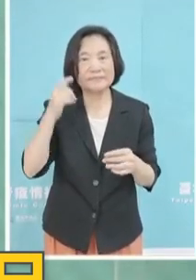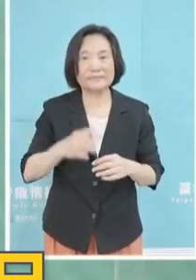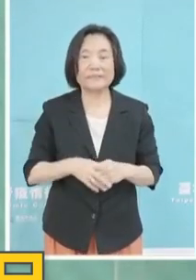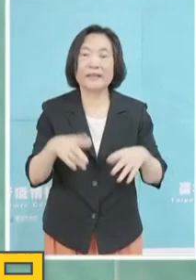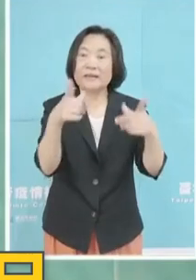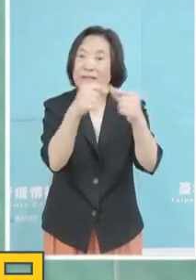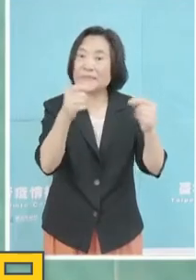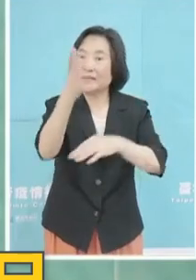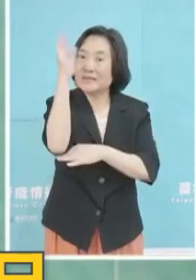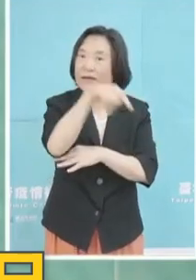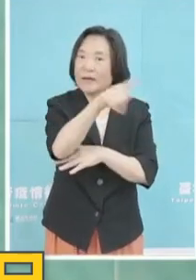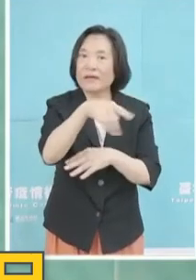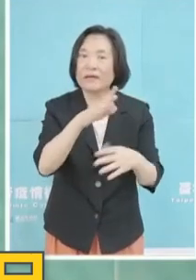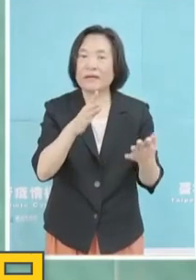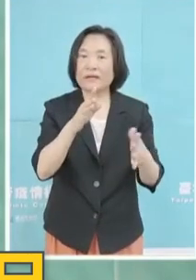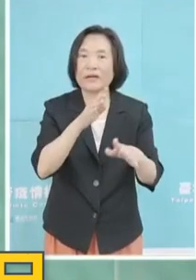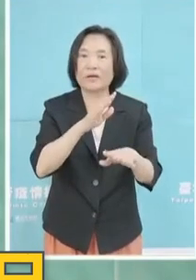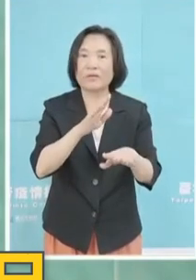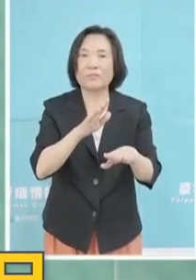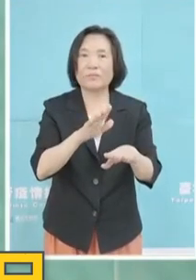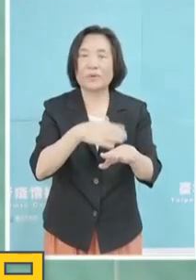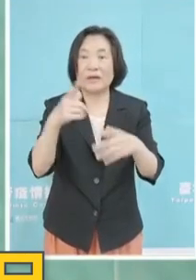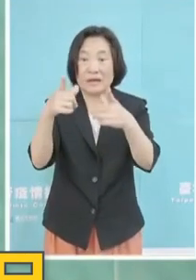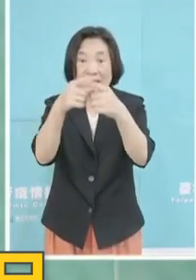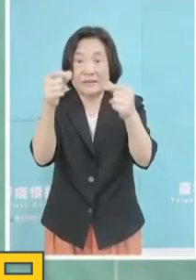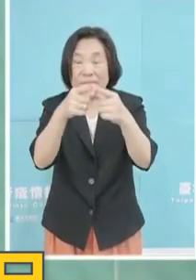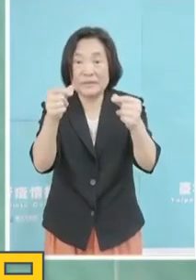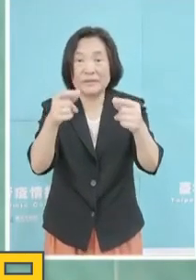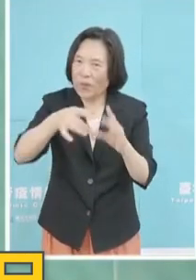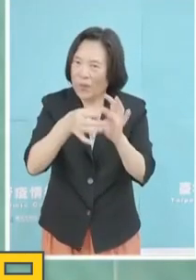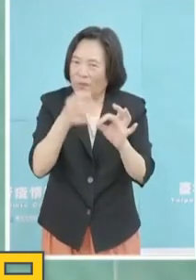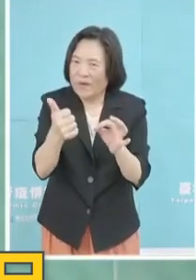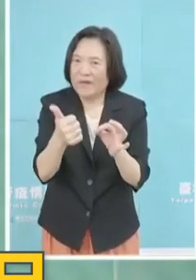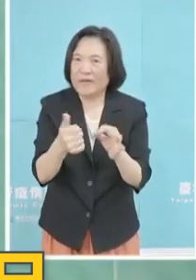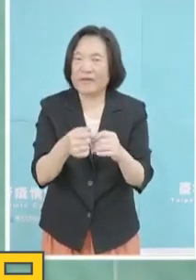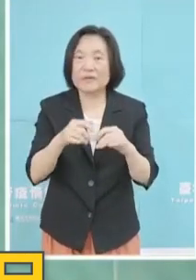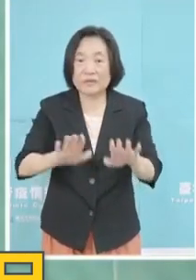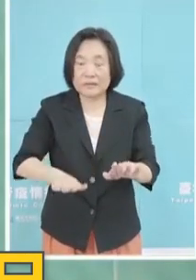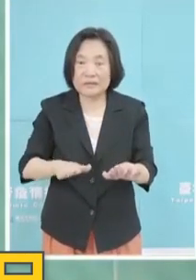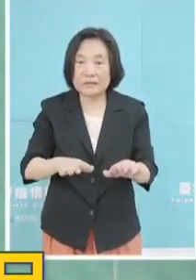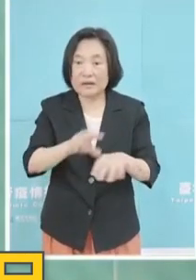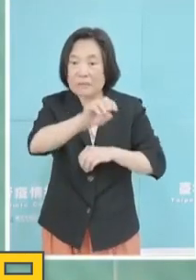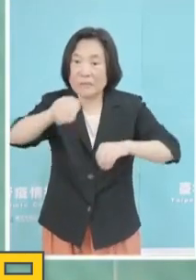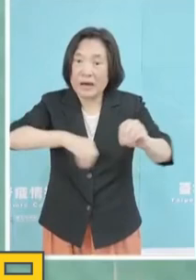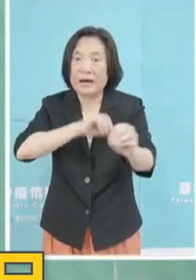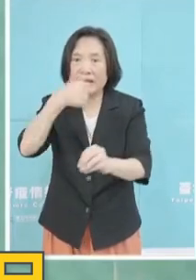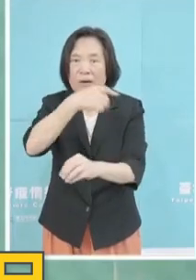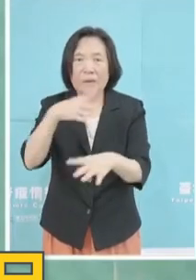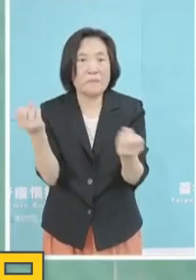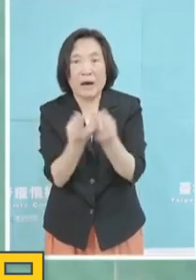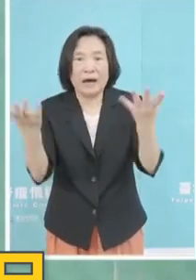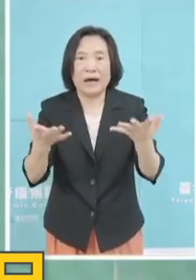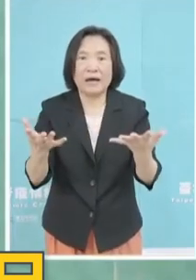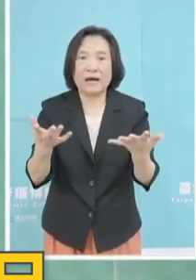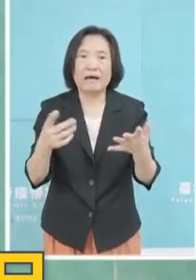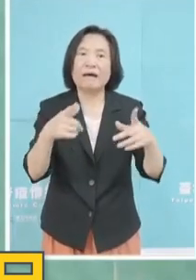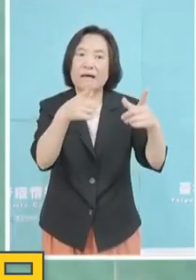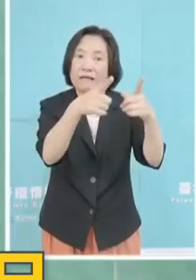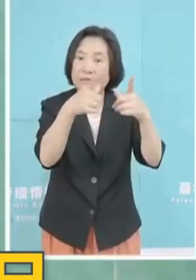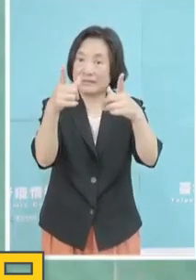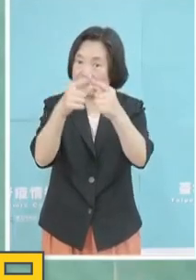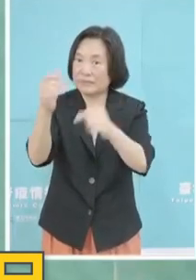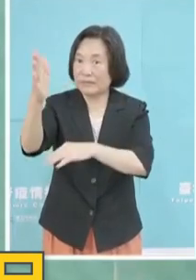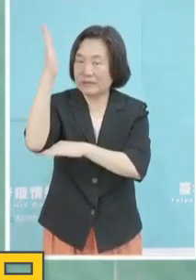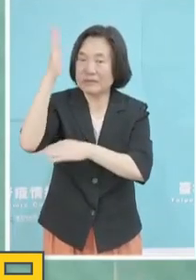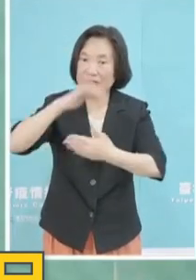日本政府也不会做出违反日本国民意志的事情。所以今天台湾有困难，你知道吗？日本政府要做一个